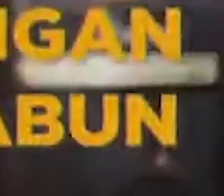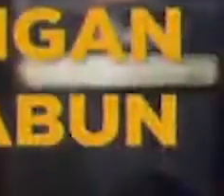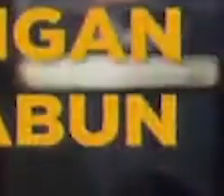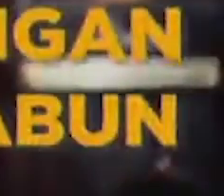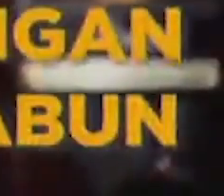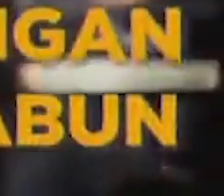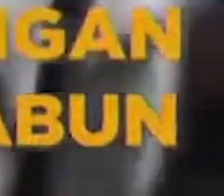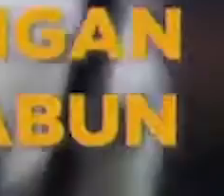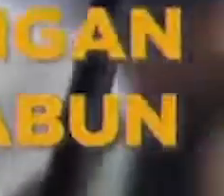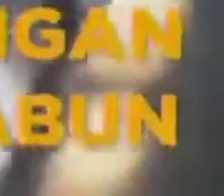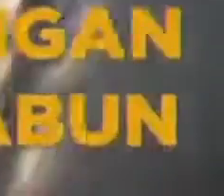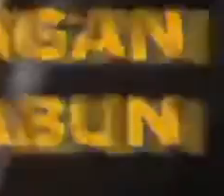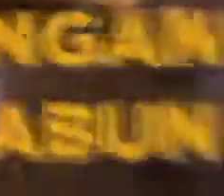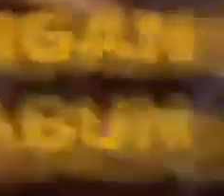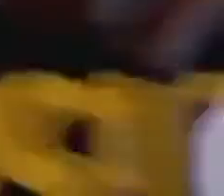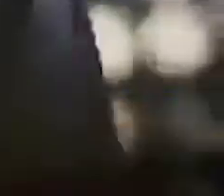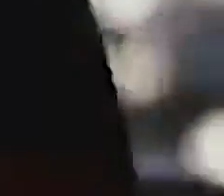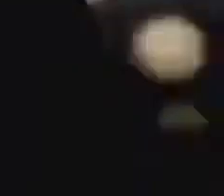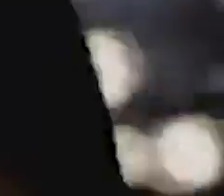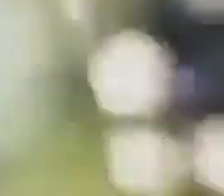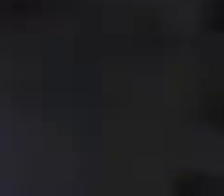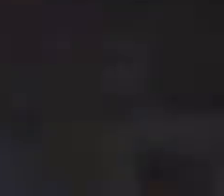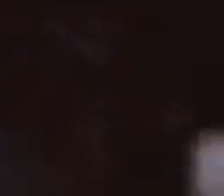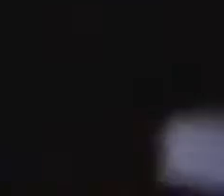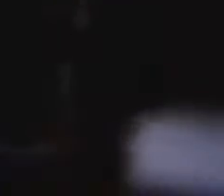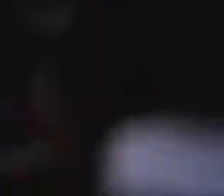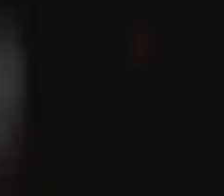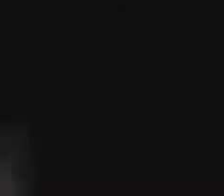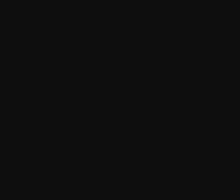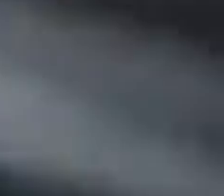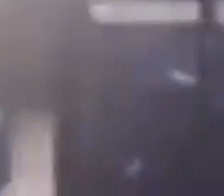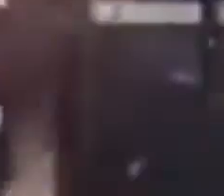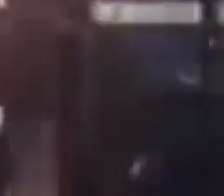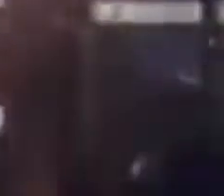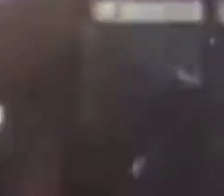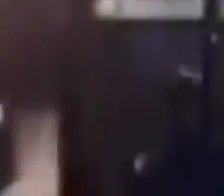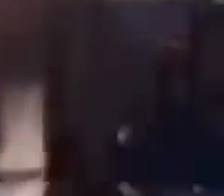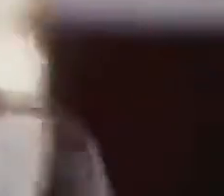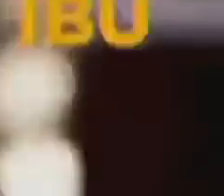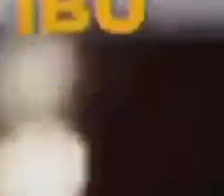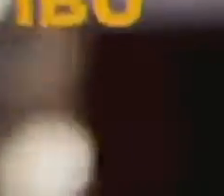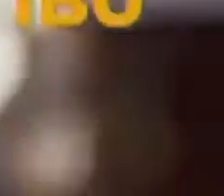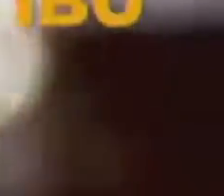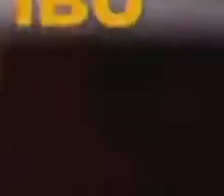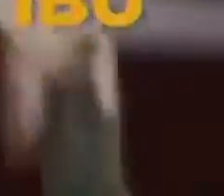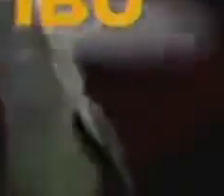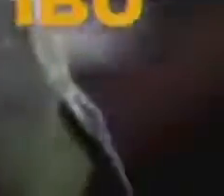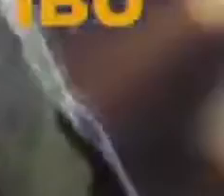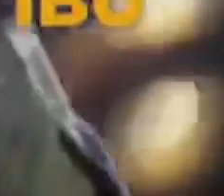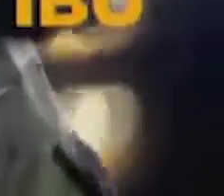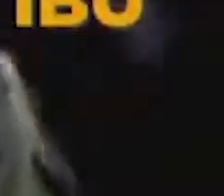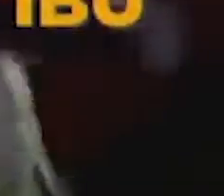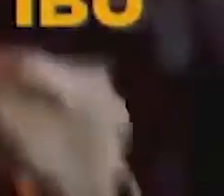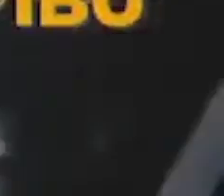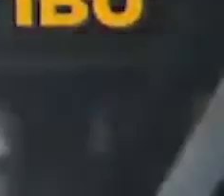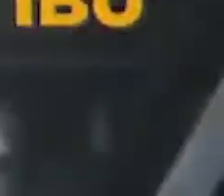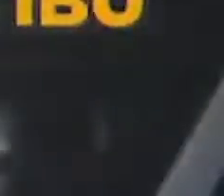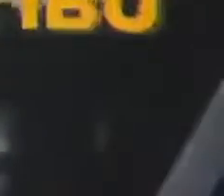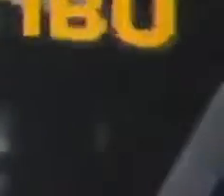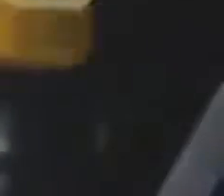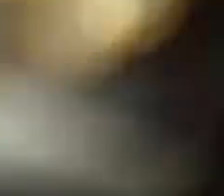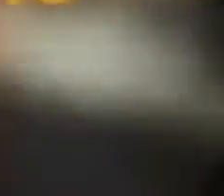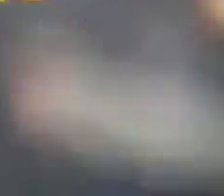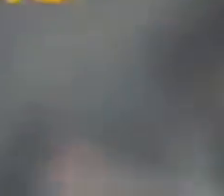Cuci tangan pakai sabun jangan sampai tertular ingat selalu